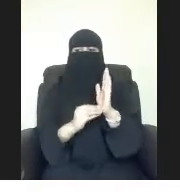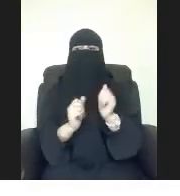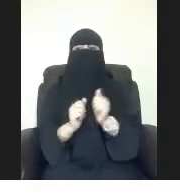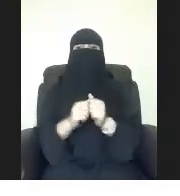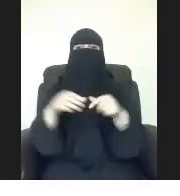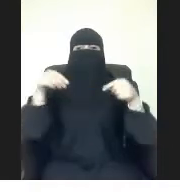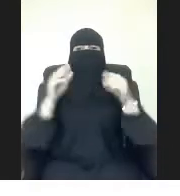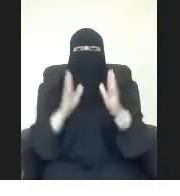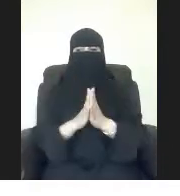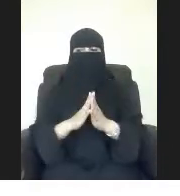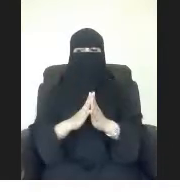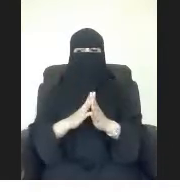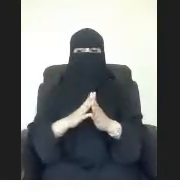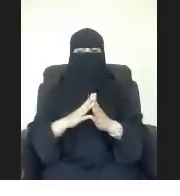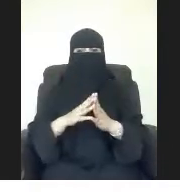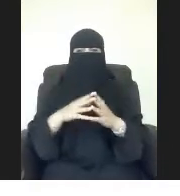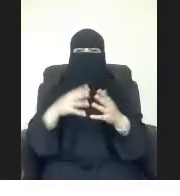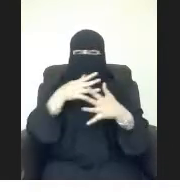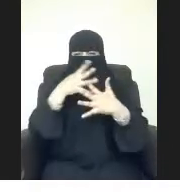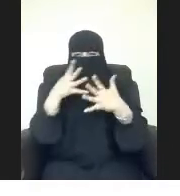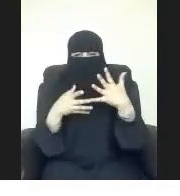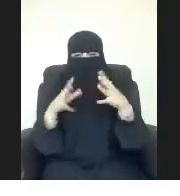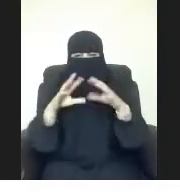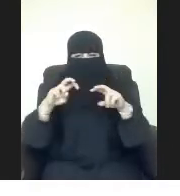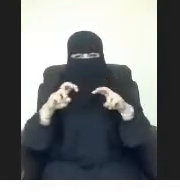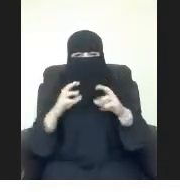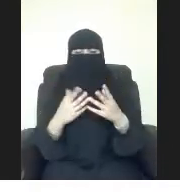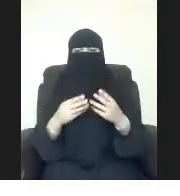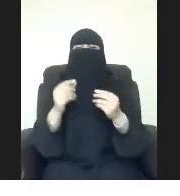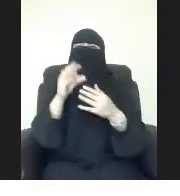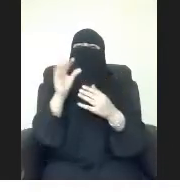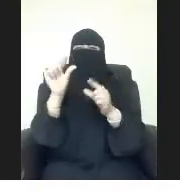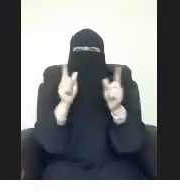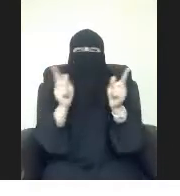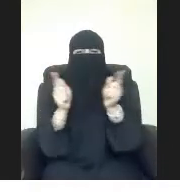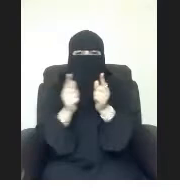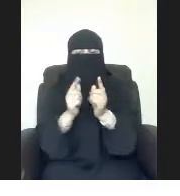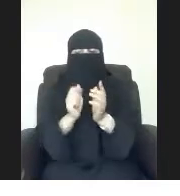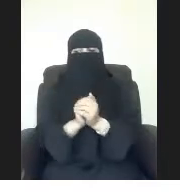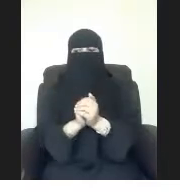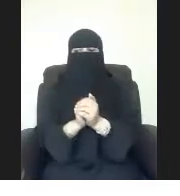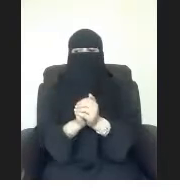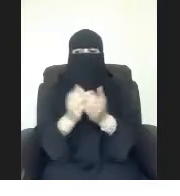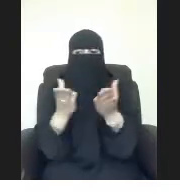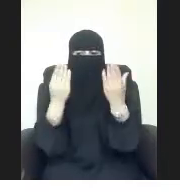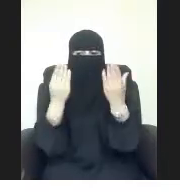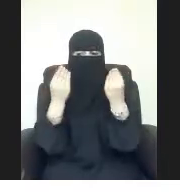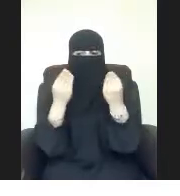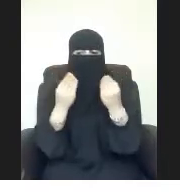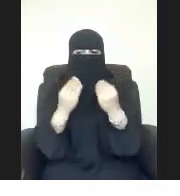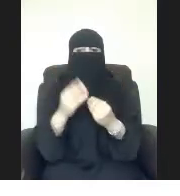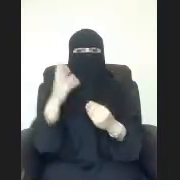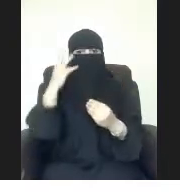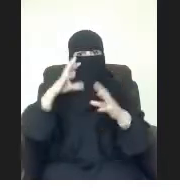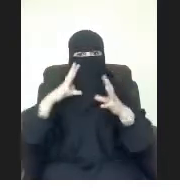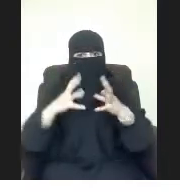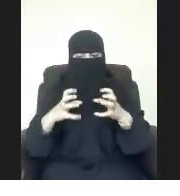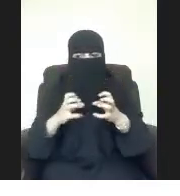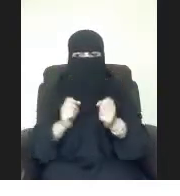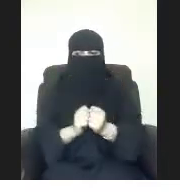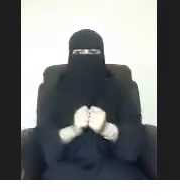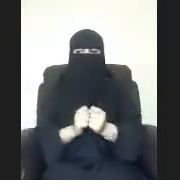ستكون مختصرة وموجزة جدا بحسب الوقت المتاح. التعلم المدمج المفهوم، ثم المبررات لماذا التعلم